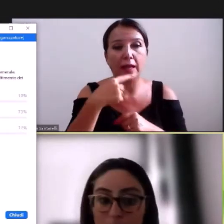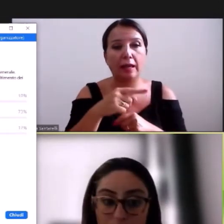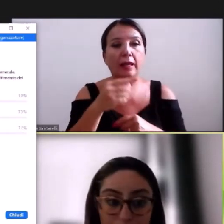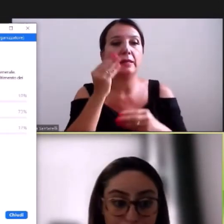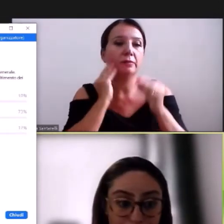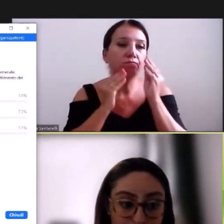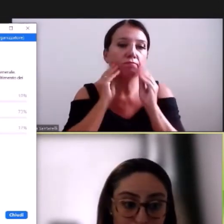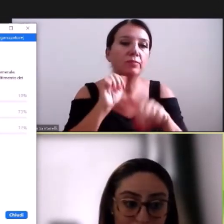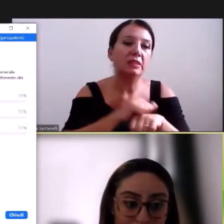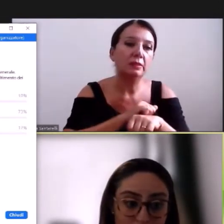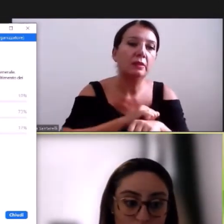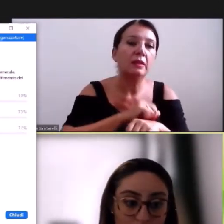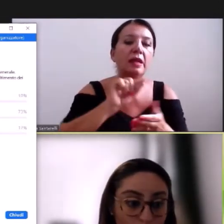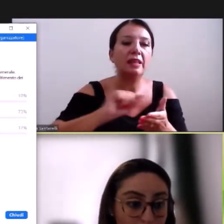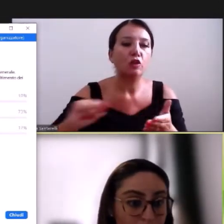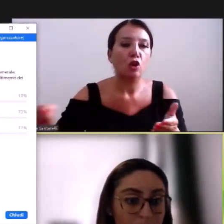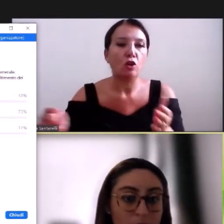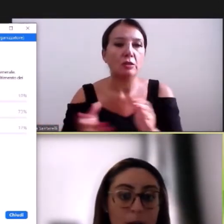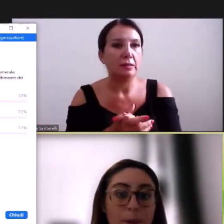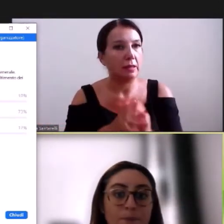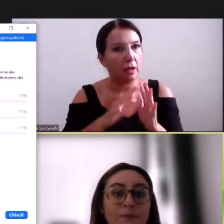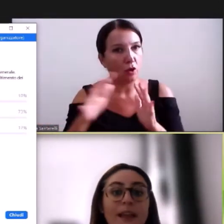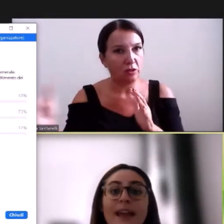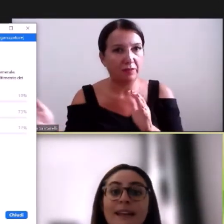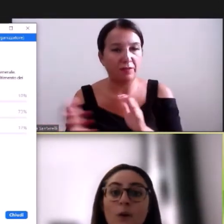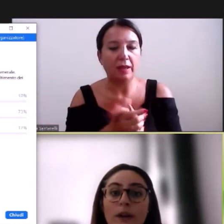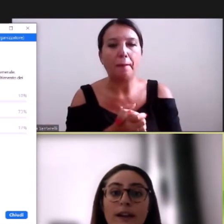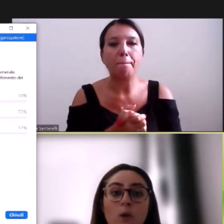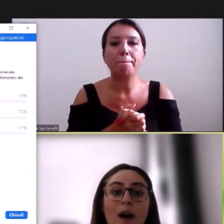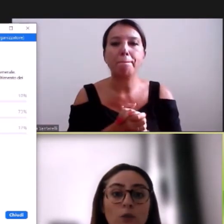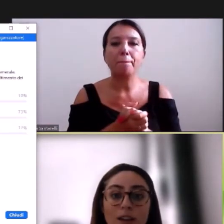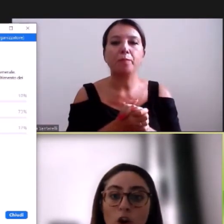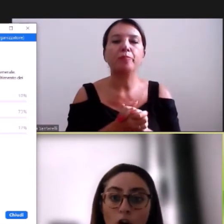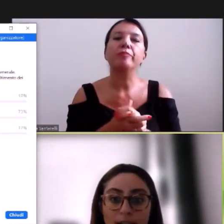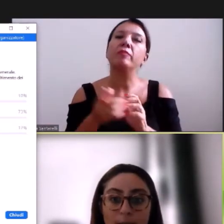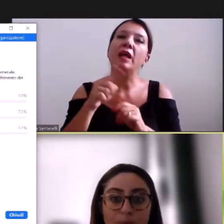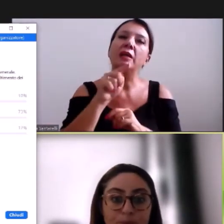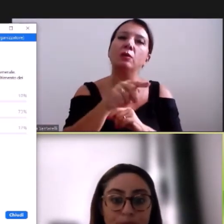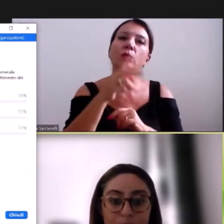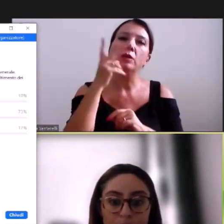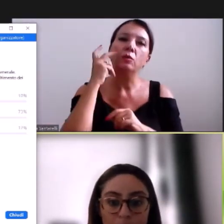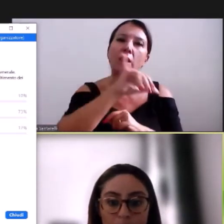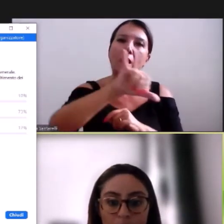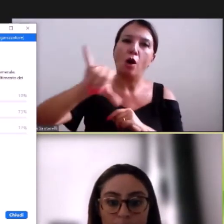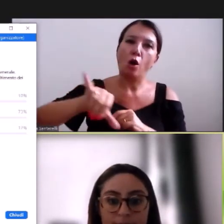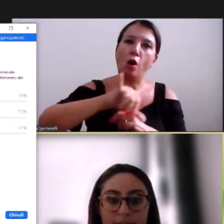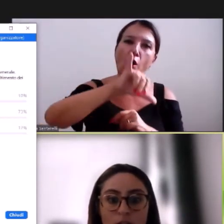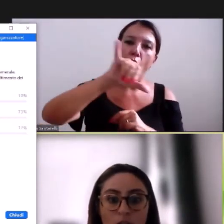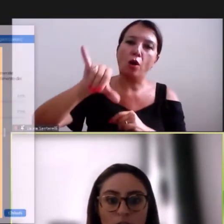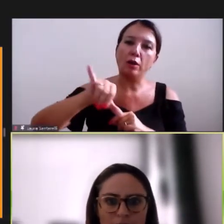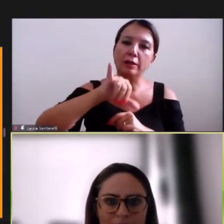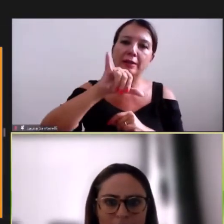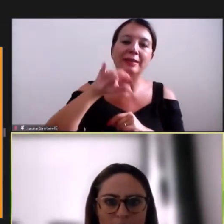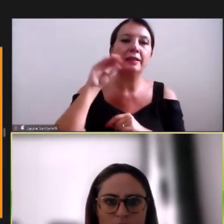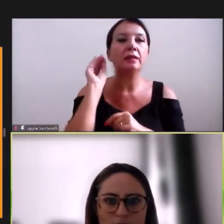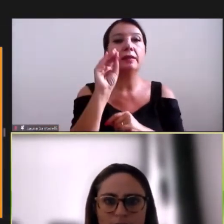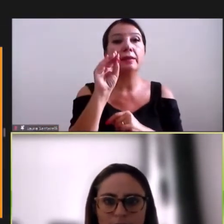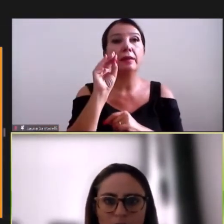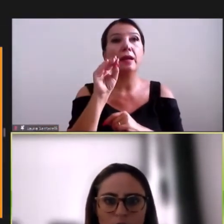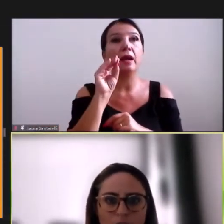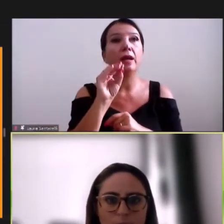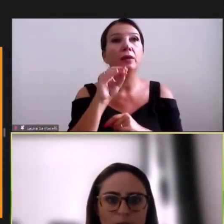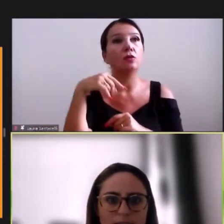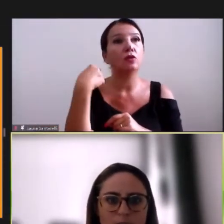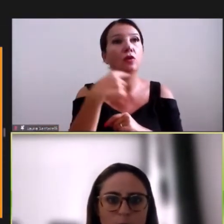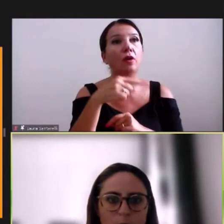saponi e inchiostri e via dicendo. E anche qui, riguardo agli oli, chiedo la